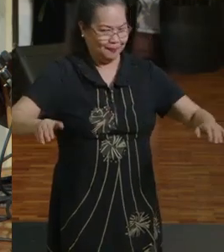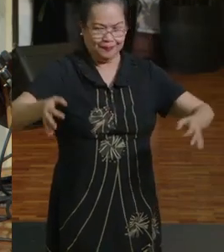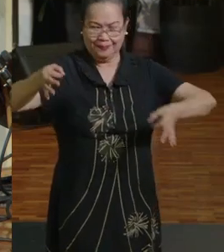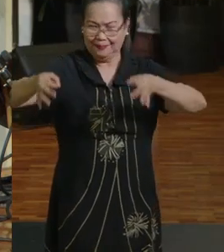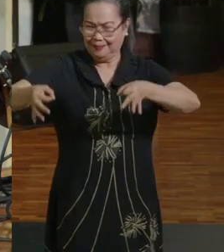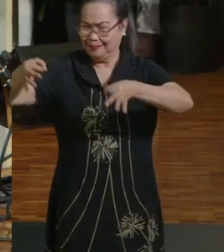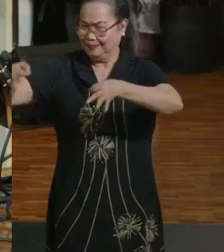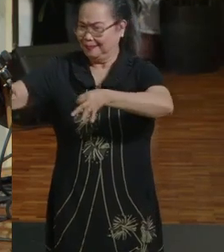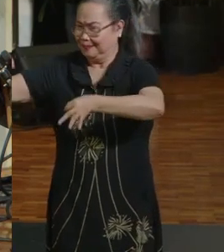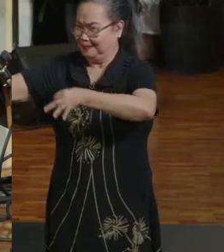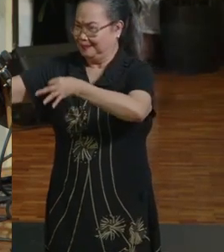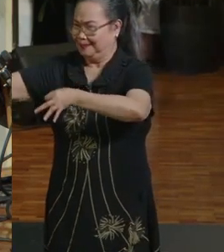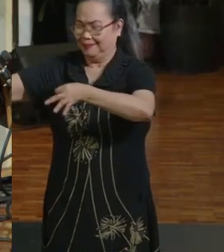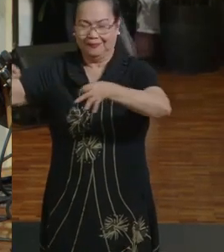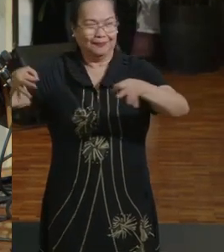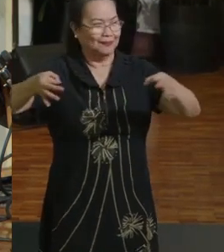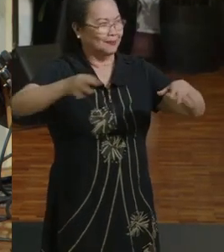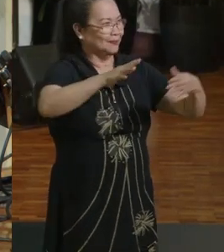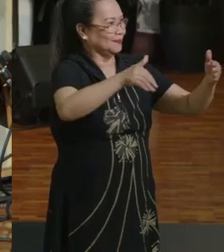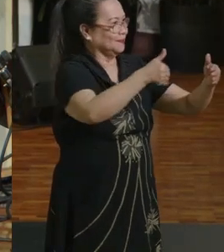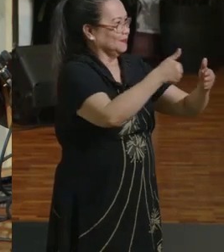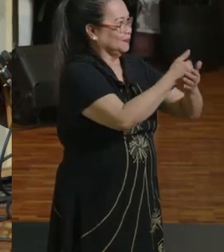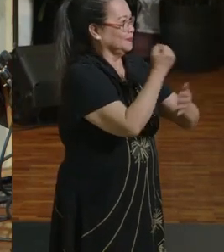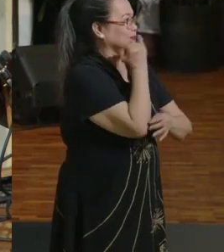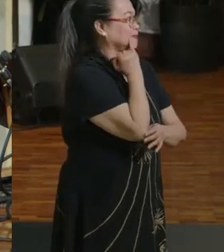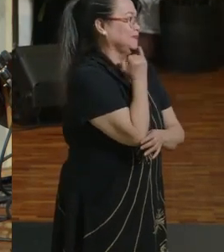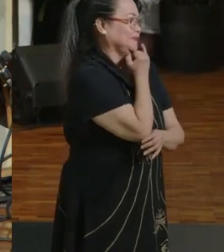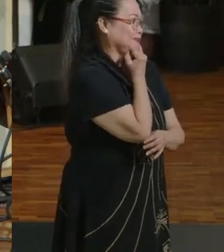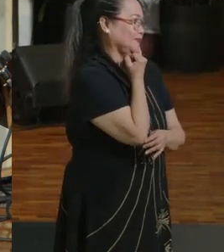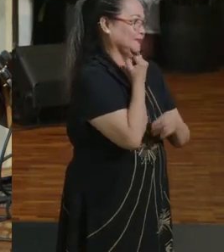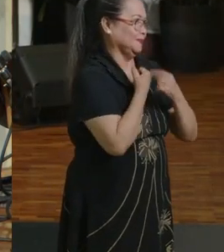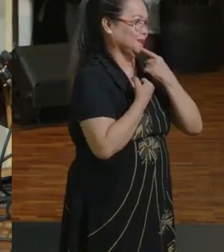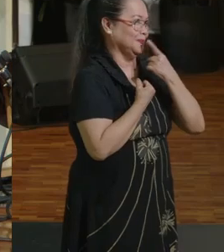12 tribes of Israel."